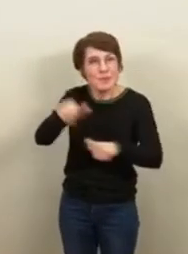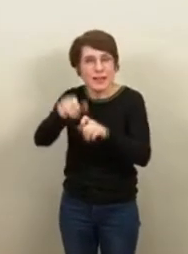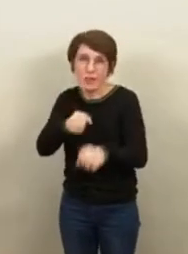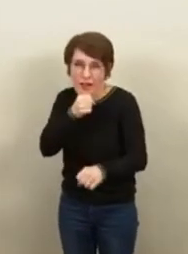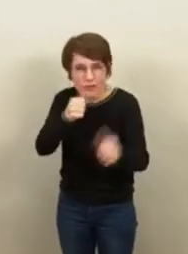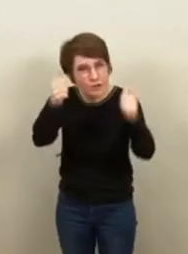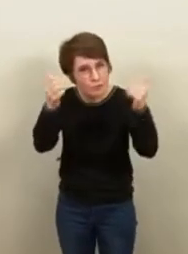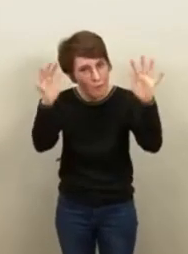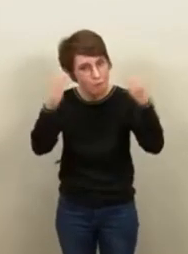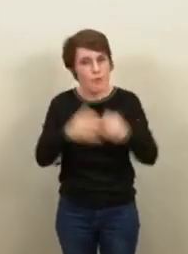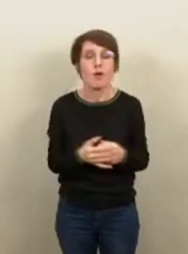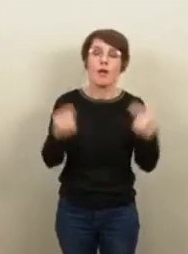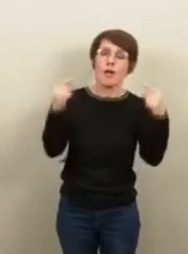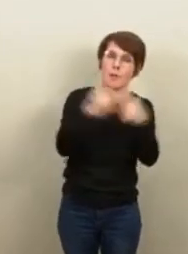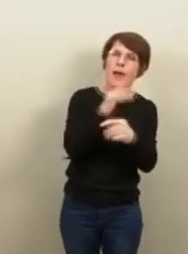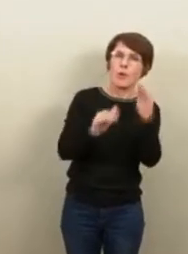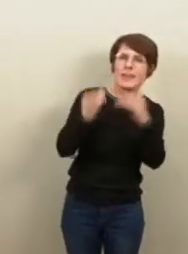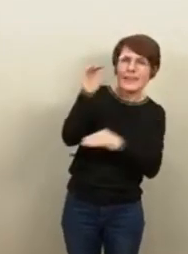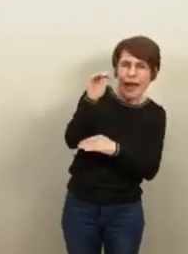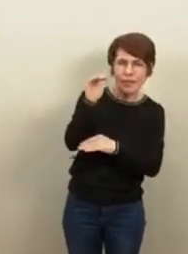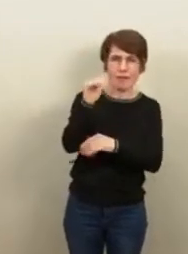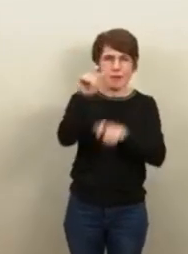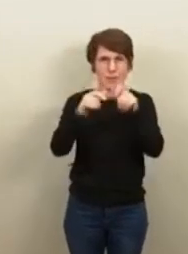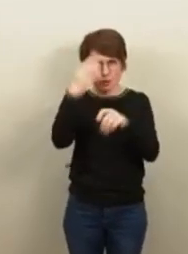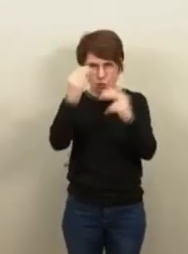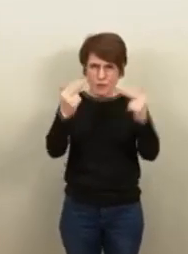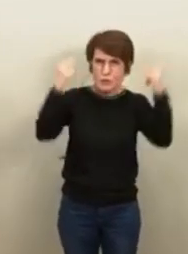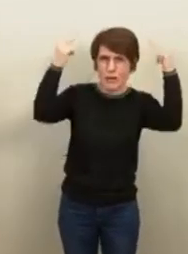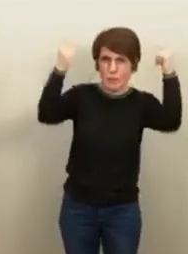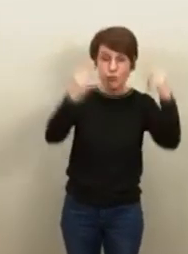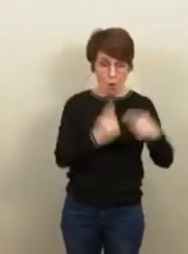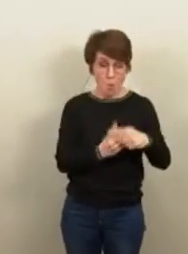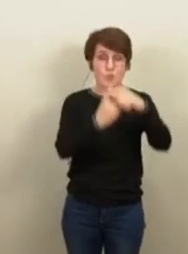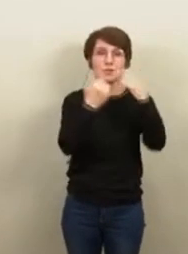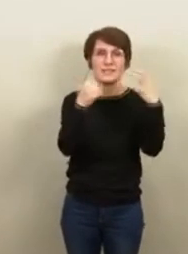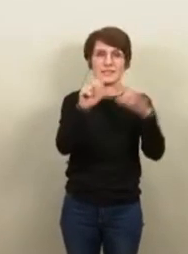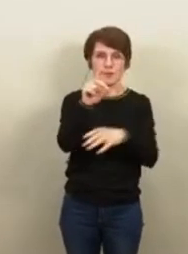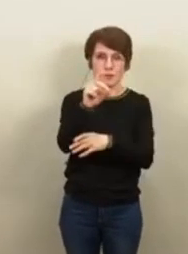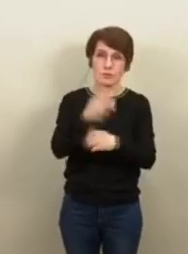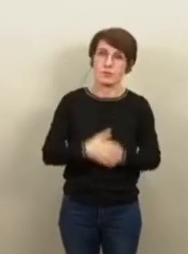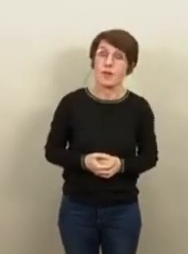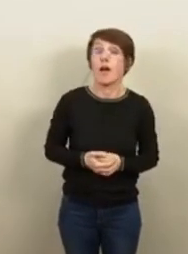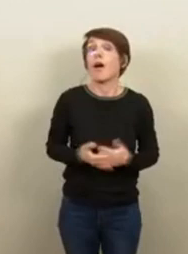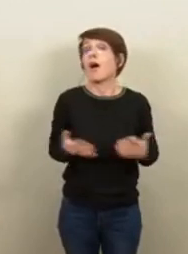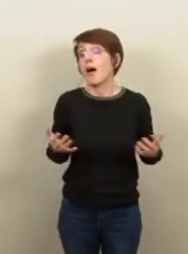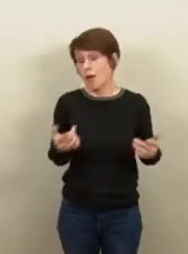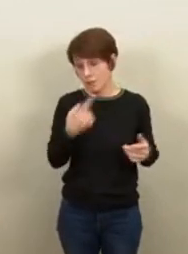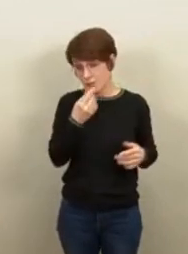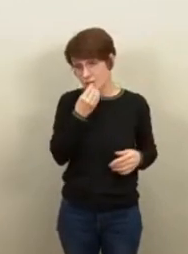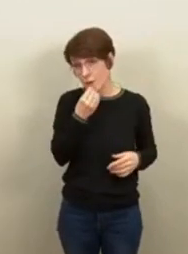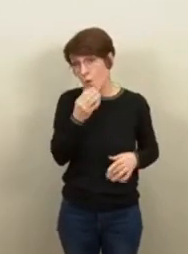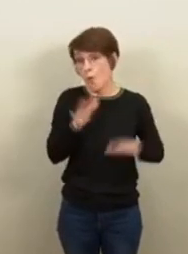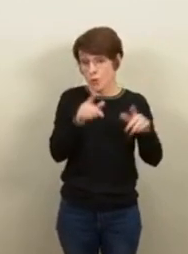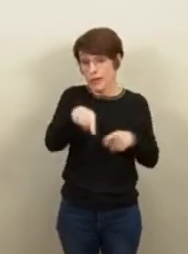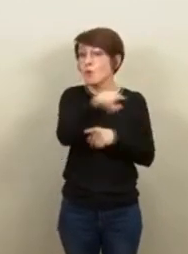professions intellectuelles supérieures ont augmenté de 630 environ. La municipalité pourra compter sur cela pour payer de grosses